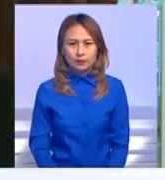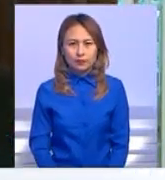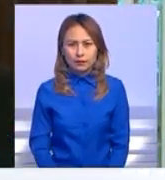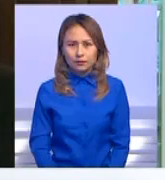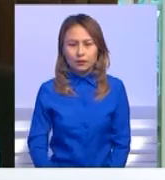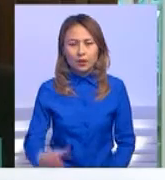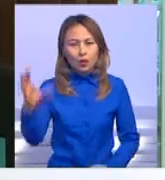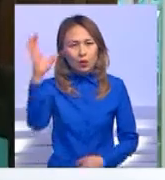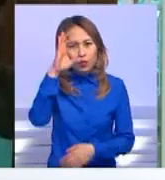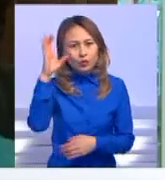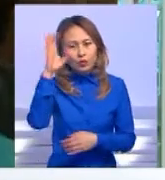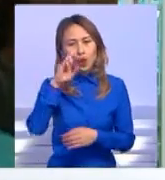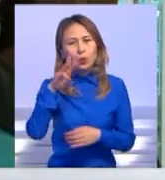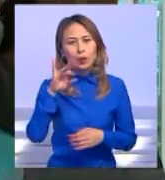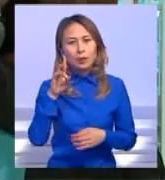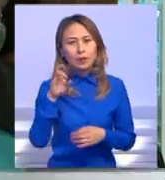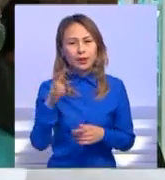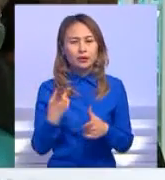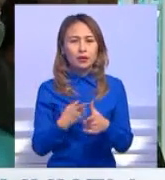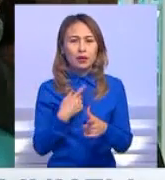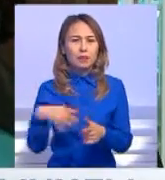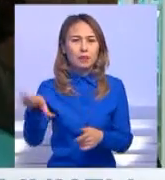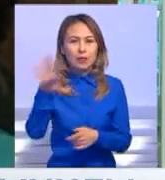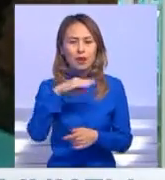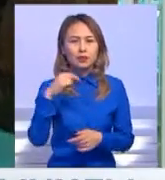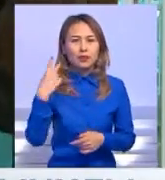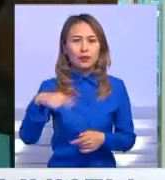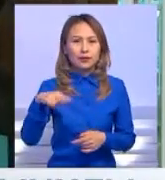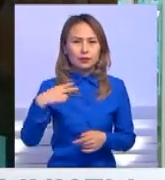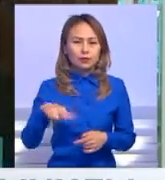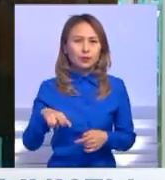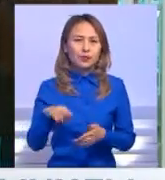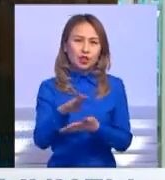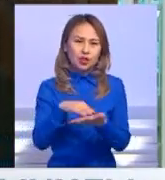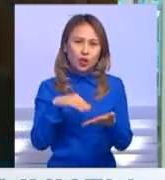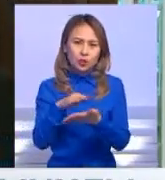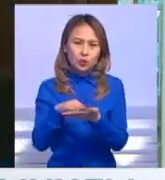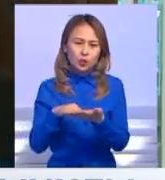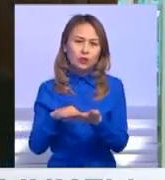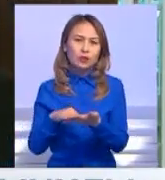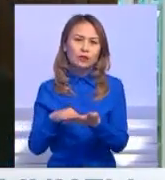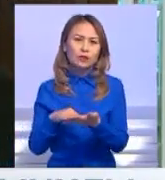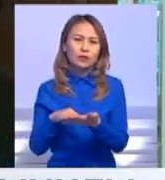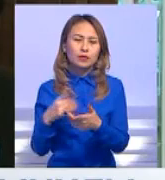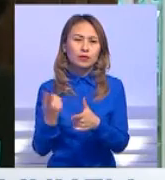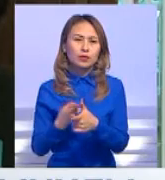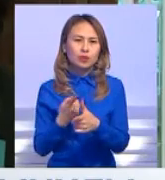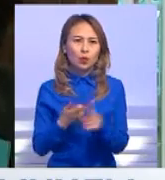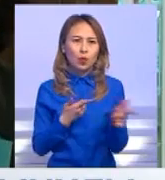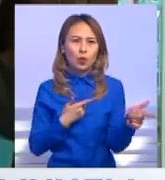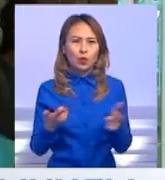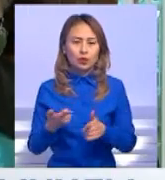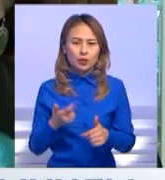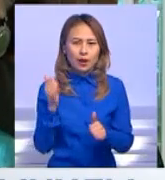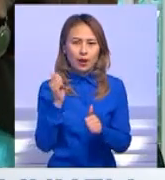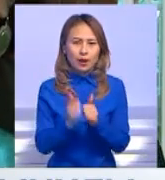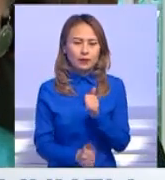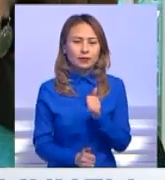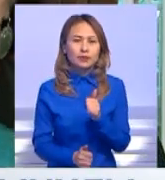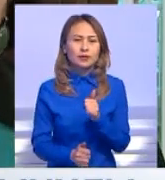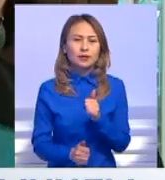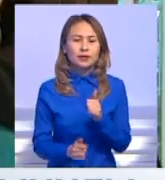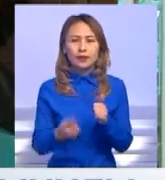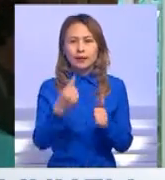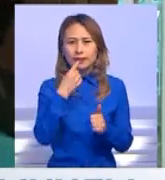өзбектердің, түркмендердің барлығында әдебиетіне, жазуына, тіліне тоқтала келіп, соның әр қайсының